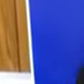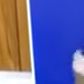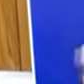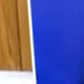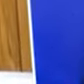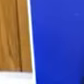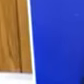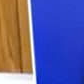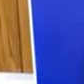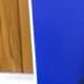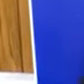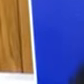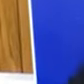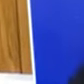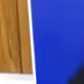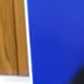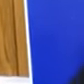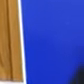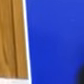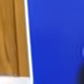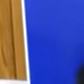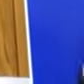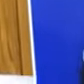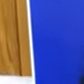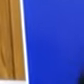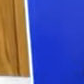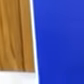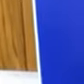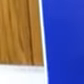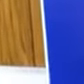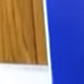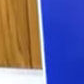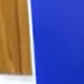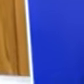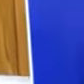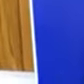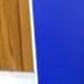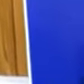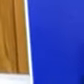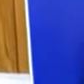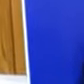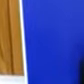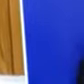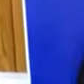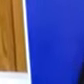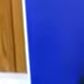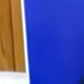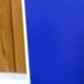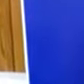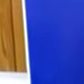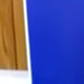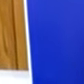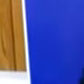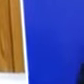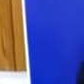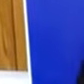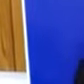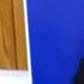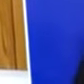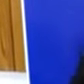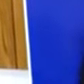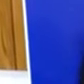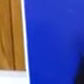พนันถ้าจับบ่อนการพนันในพื้นที่ใดได้เจ้าที่ตำรวจผู้รับผิดชอบพื้นที่นั้นจะต้องรับผิดชอบโดยเฉพาะยิ่งในห้วงที่มีการ